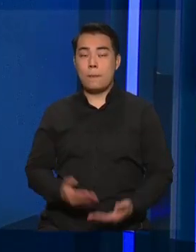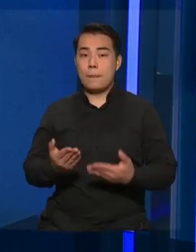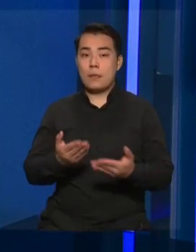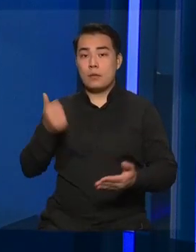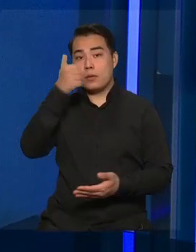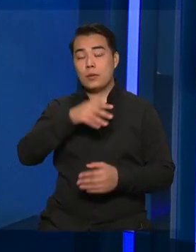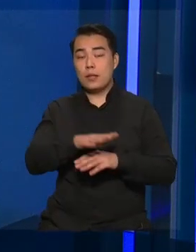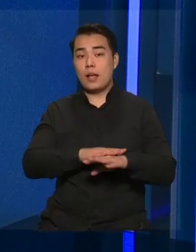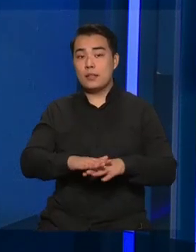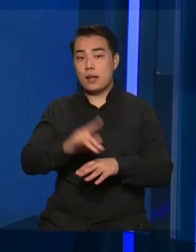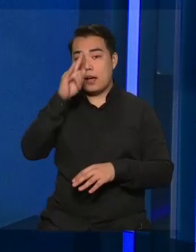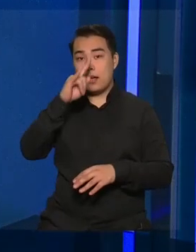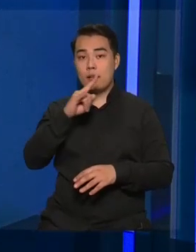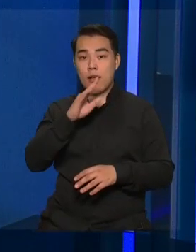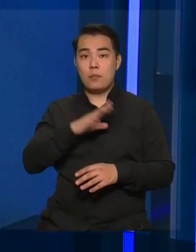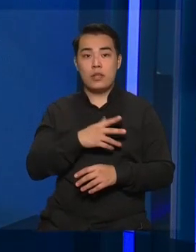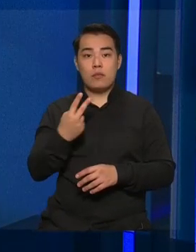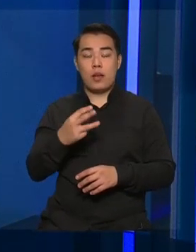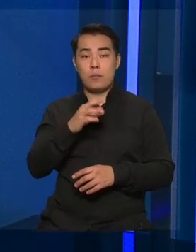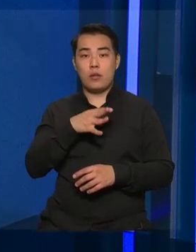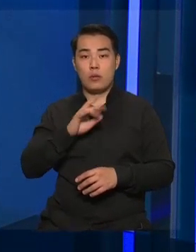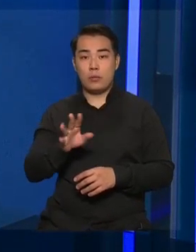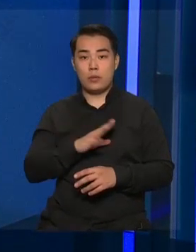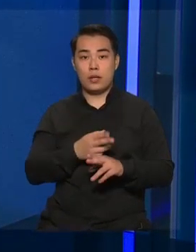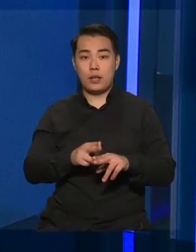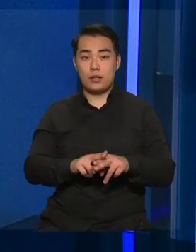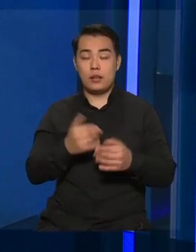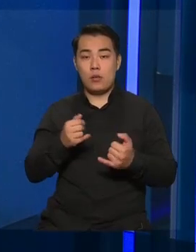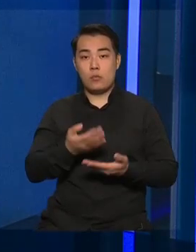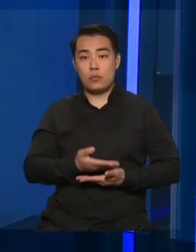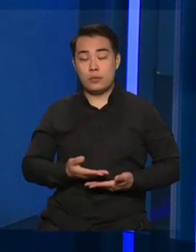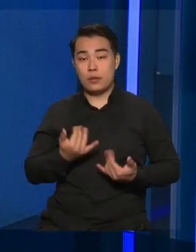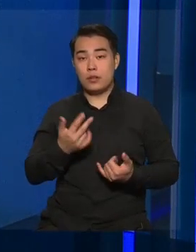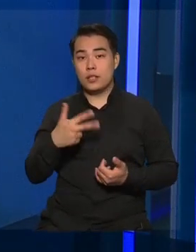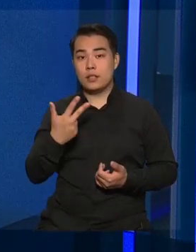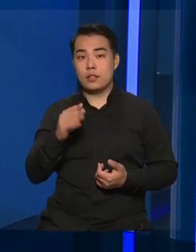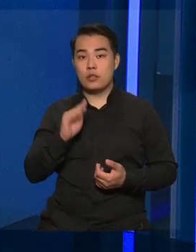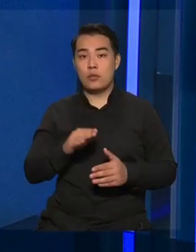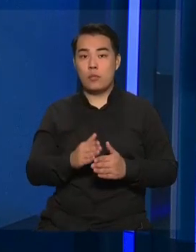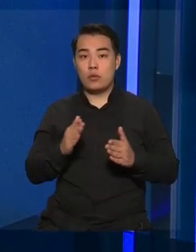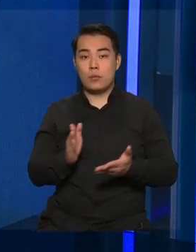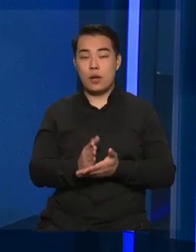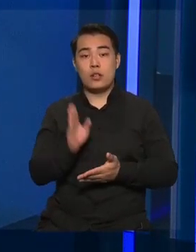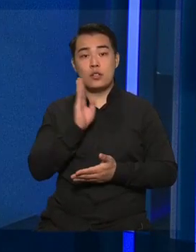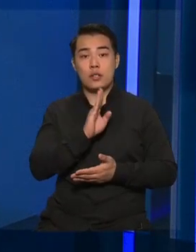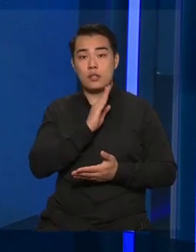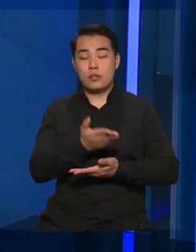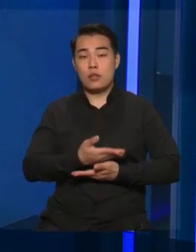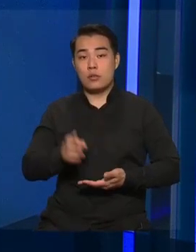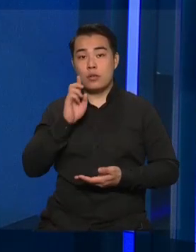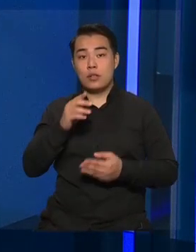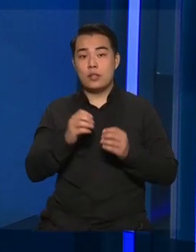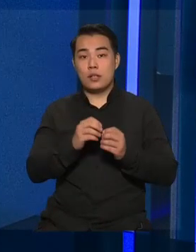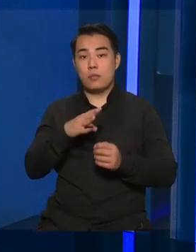В прошлом году население Казахстана перевалило за 20 миллионов. Теперь нас уже на 33 тысячи больше. А вот женщин в нашей стране